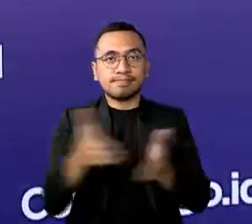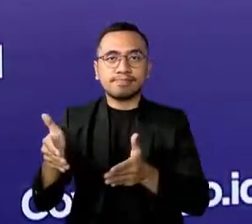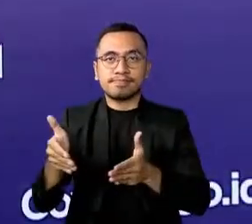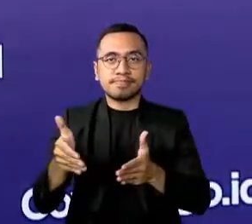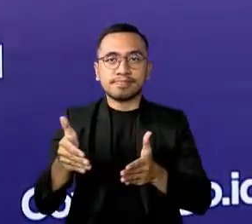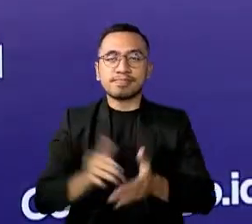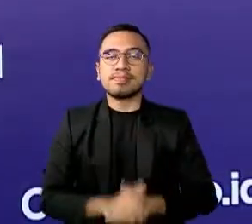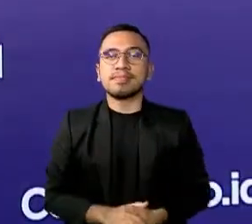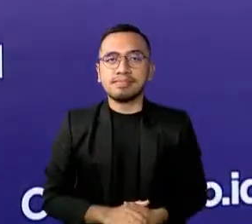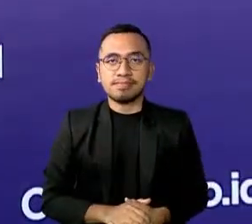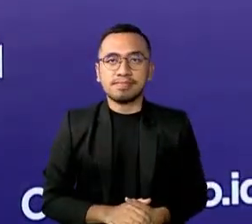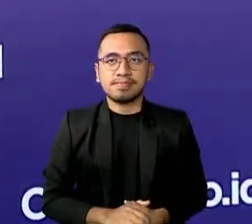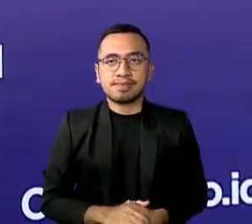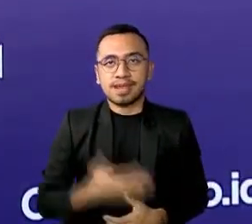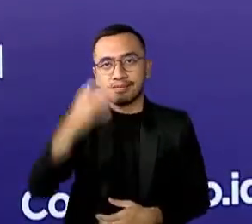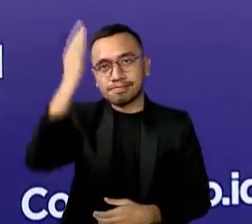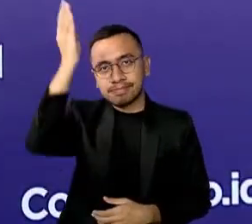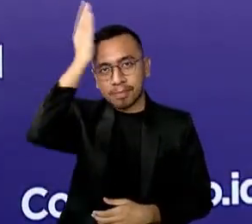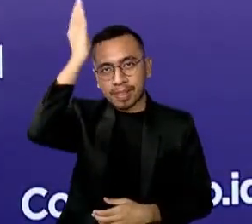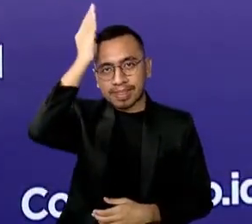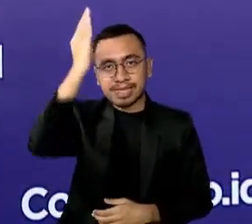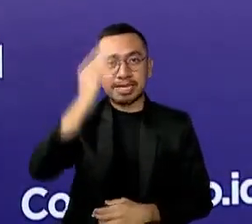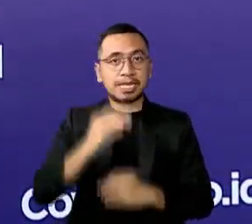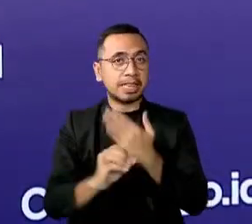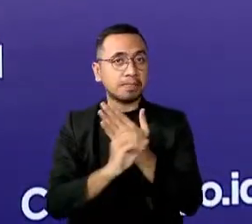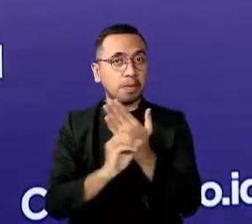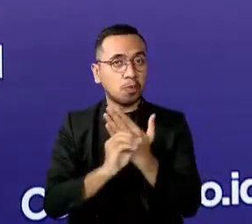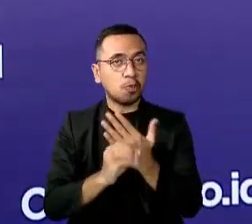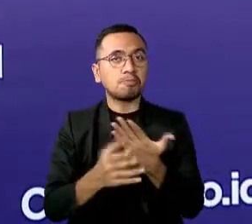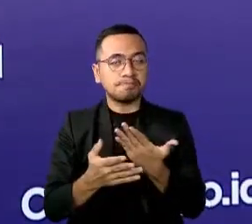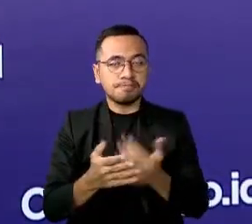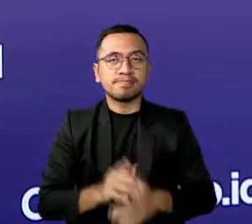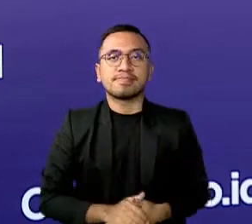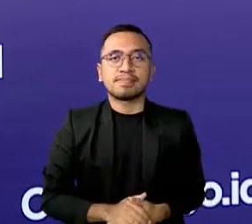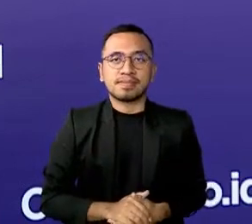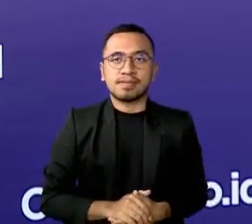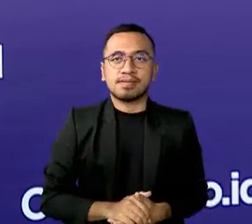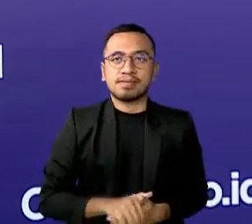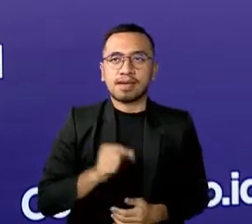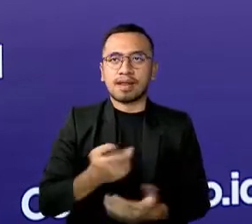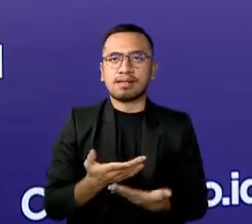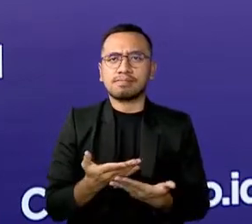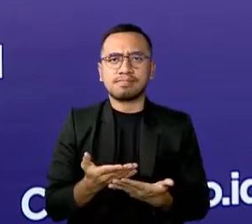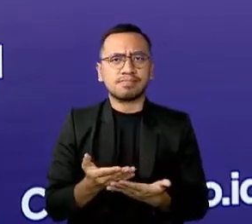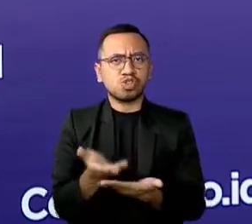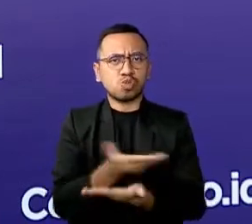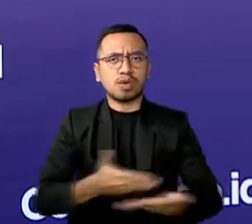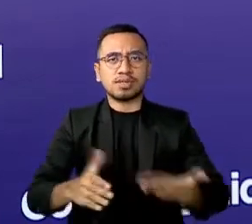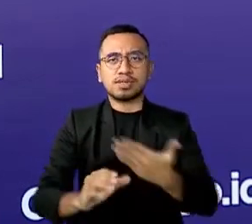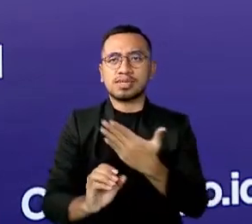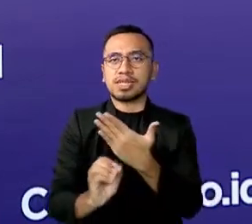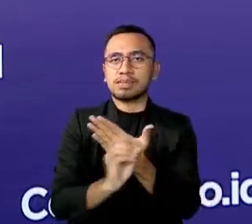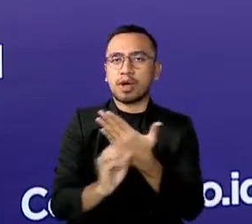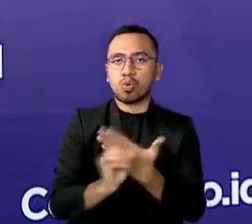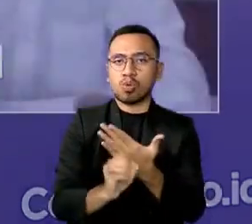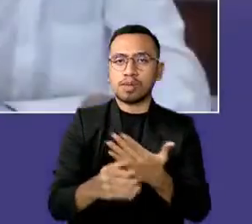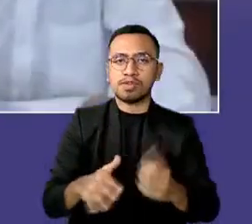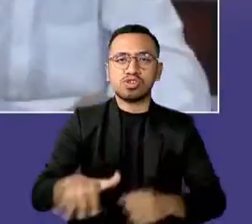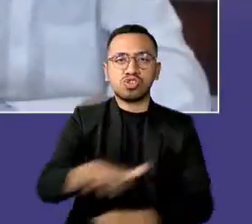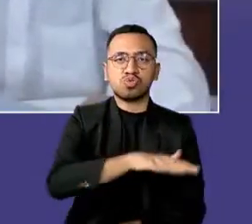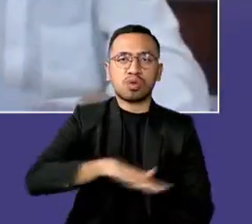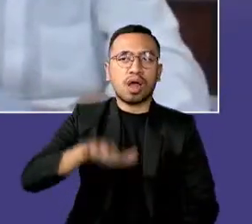perkembangan penanganan covert Kabupaten Temanggung Pak hingga saat ini kan masih dalam kategori zona orange siapa resiko sedang